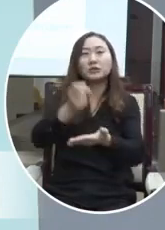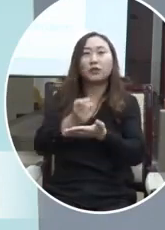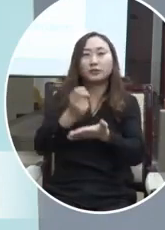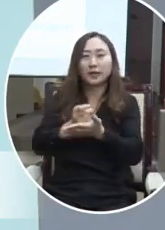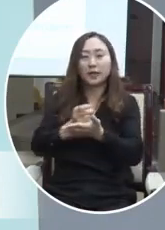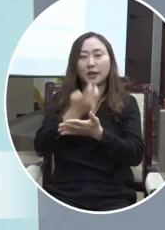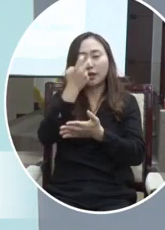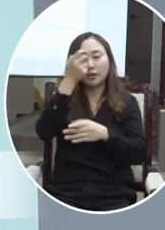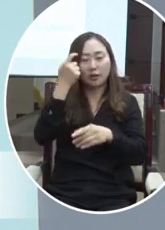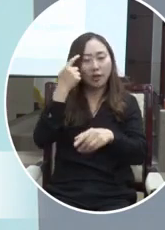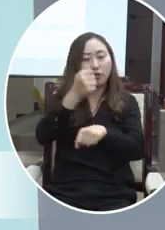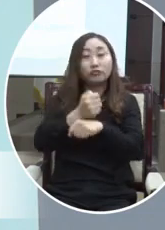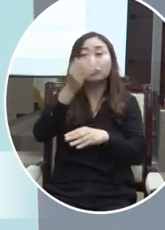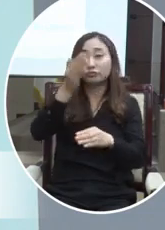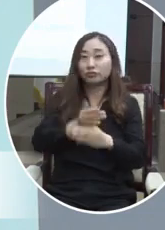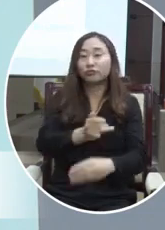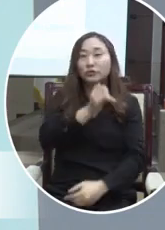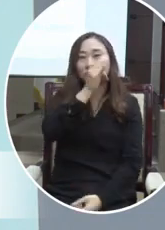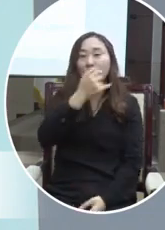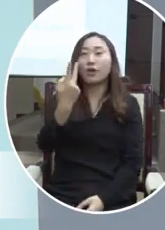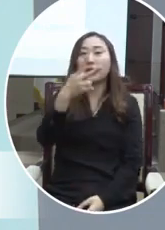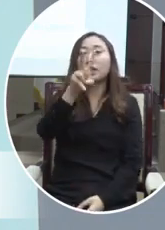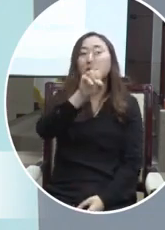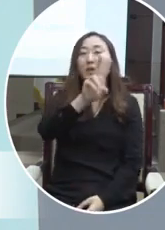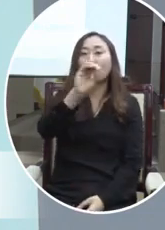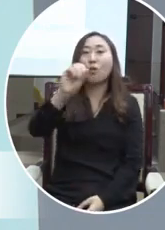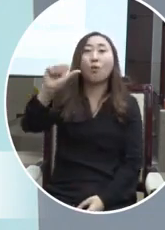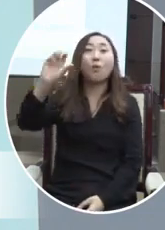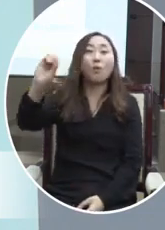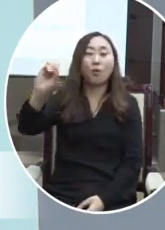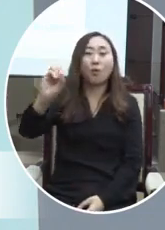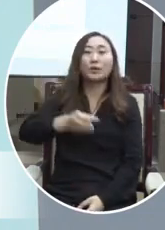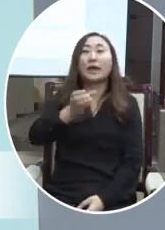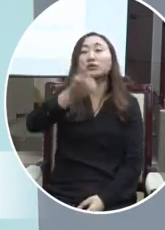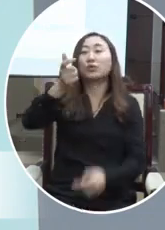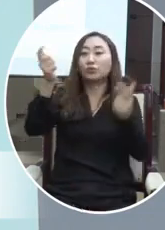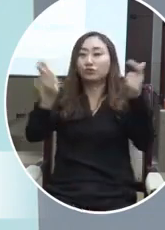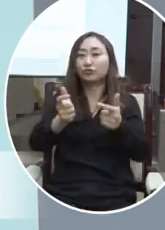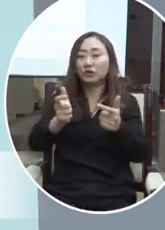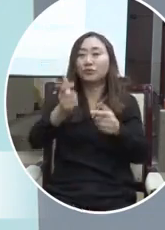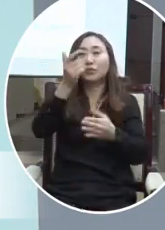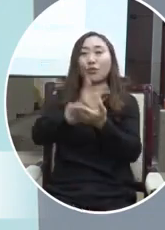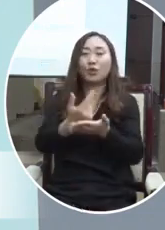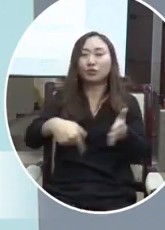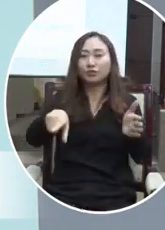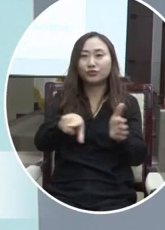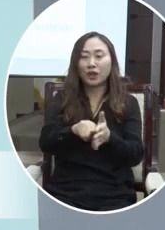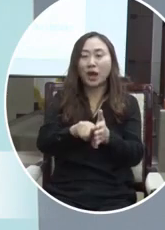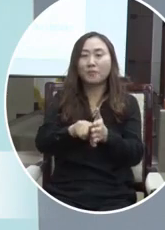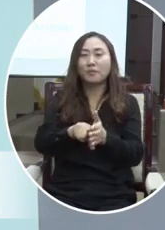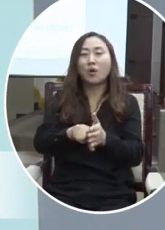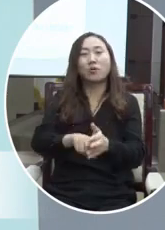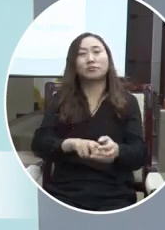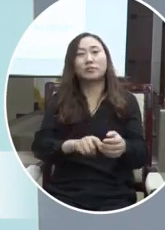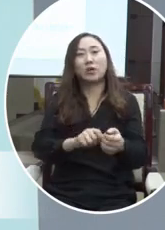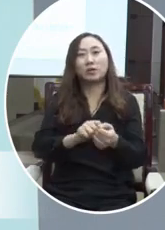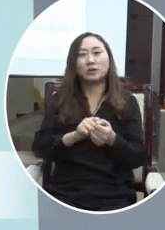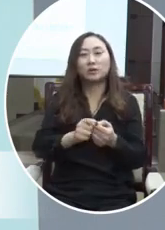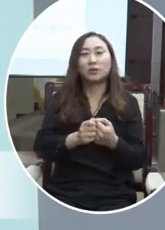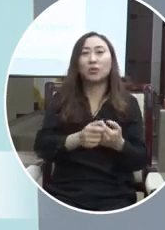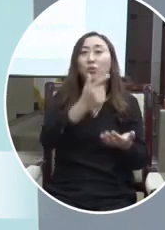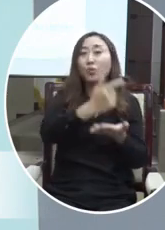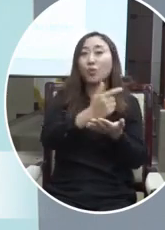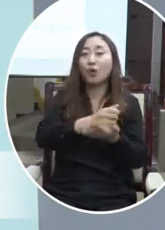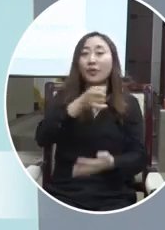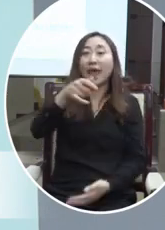정책 개발을 실시하고 있습니다. 특히 2050 탄소중립 노원을 위해 탄소중립 인식 개선 및 실천 운동의 주체로서